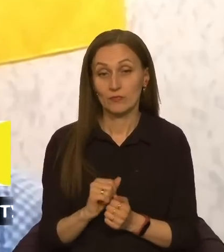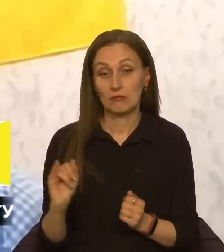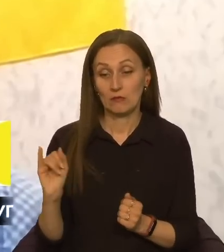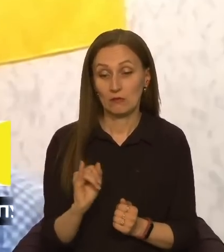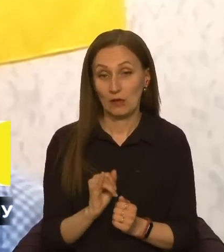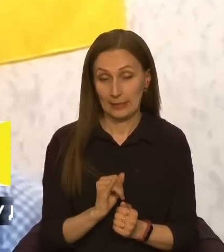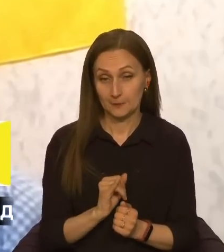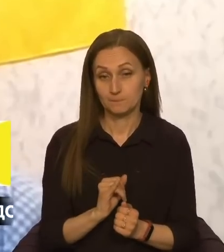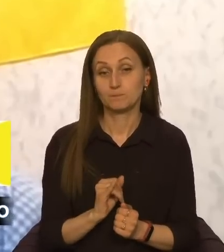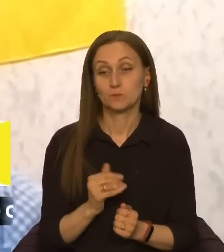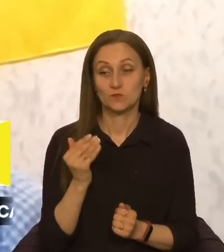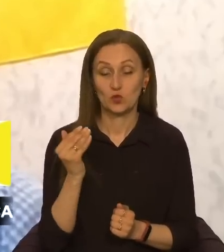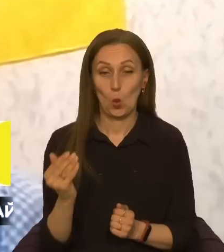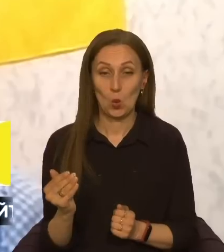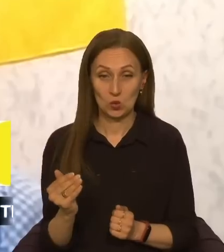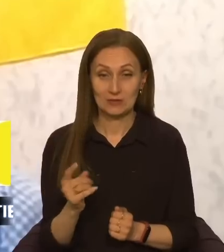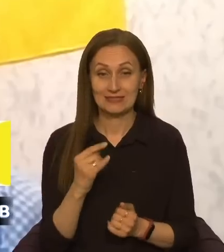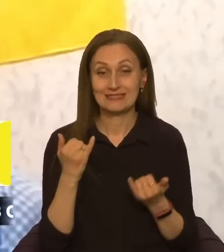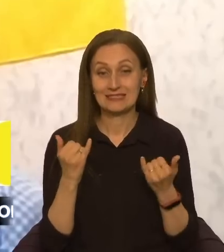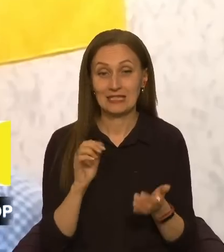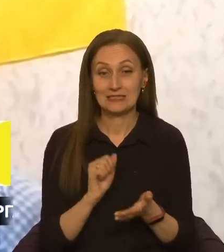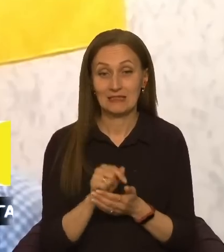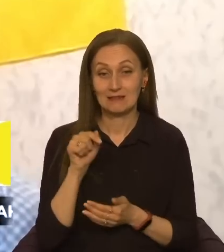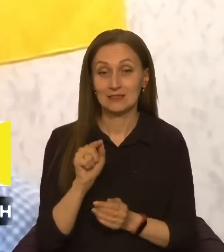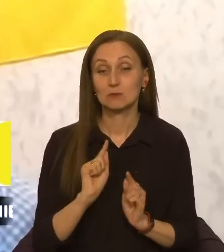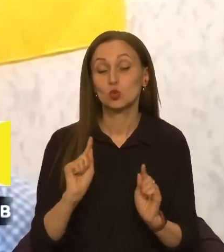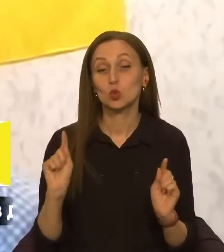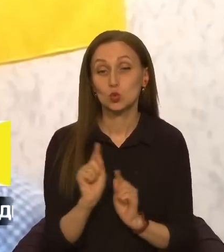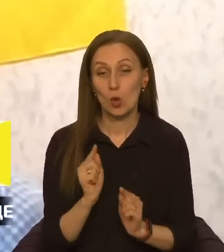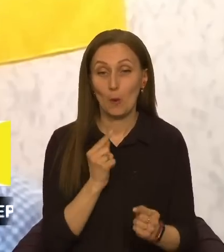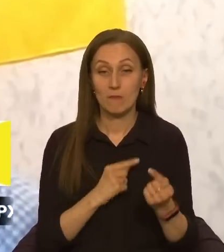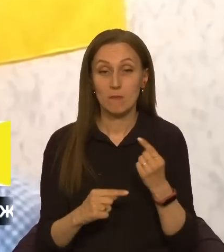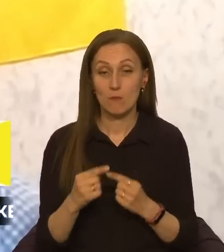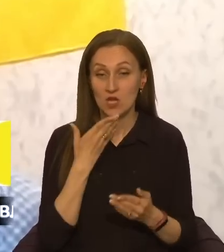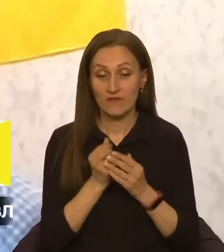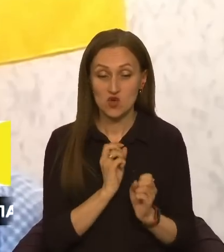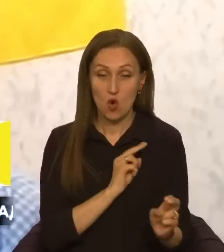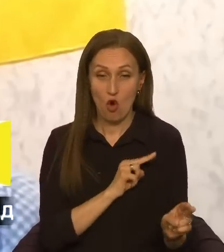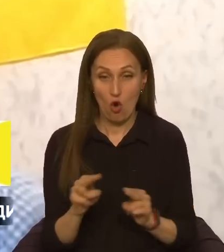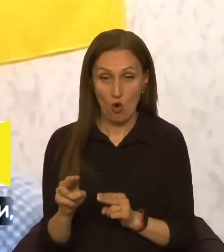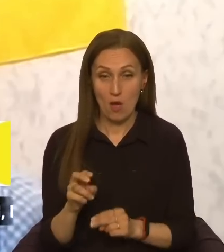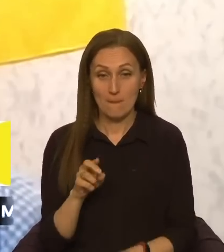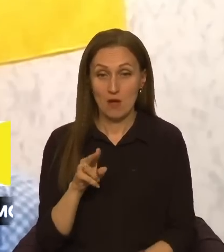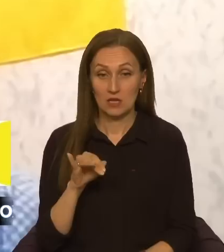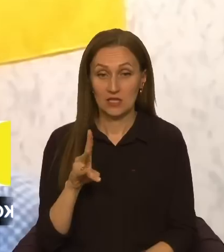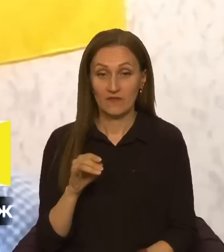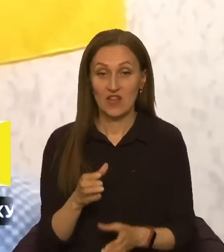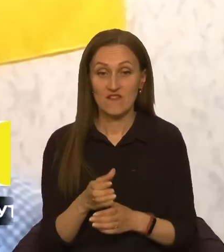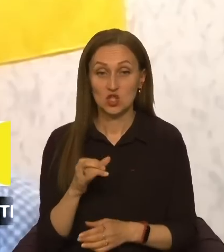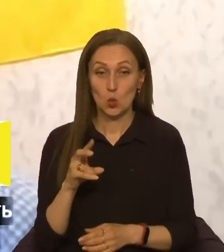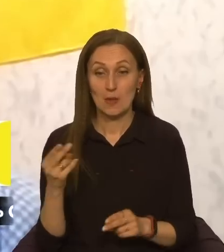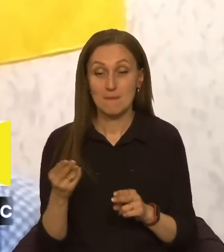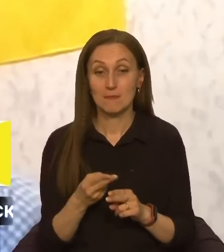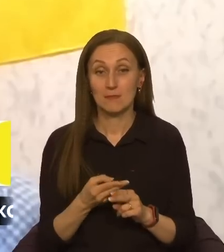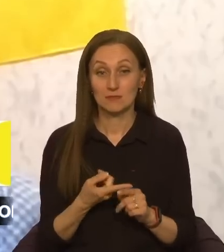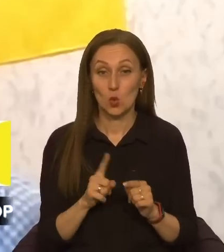І вони зараз зайняті тим, що повертають під свій контроль панівні висоти.